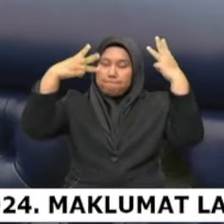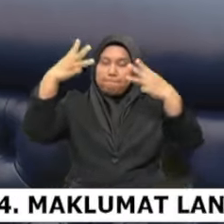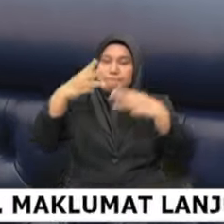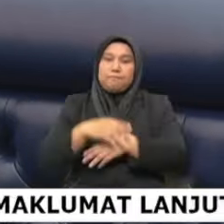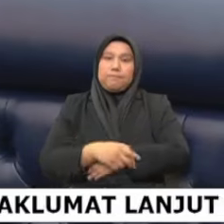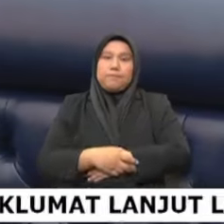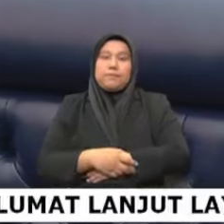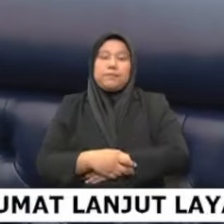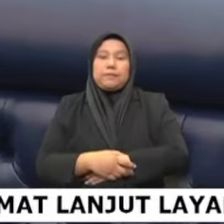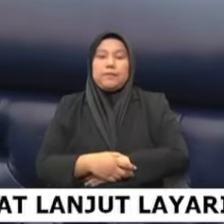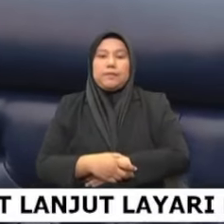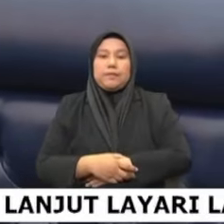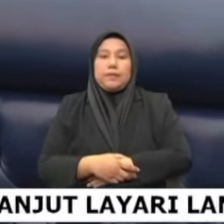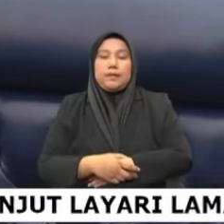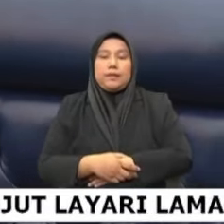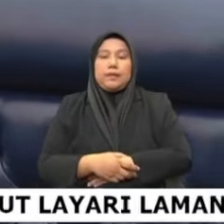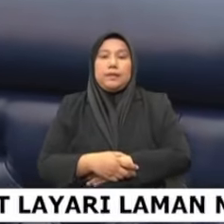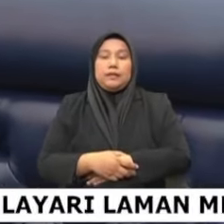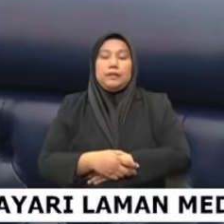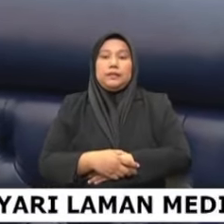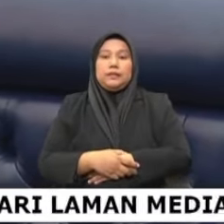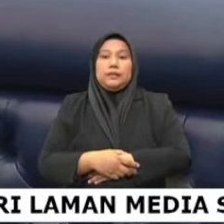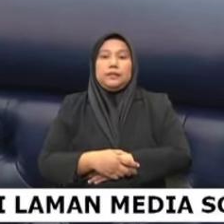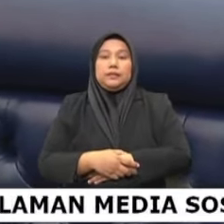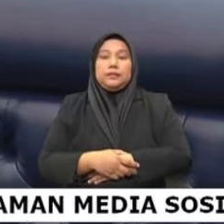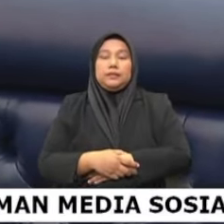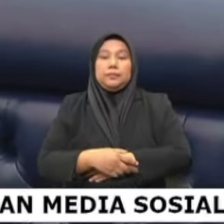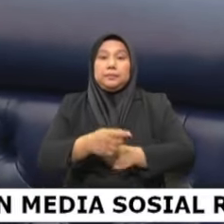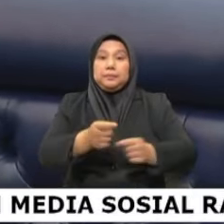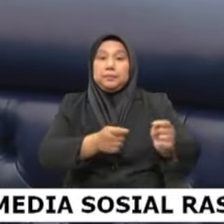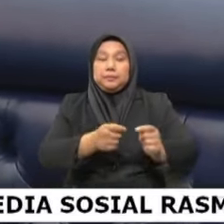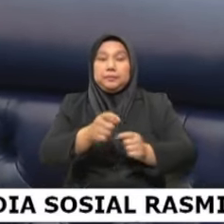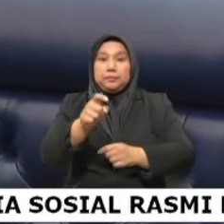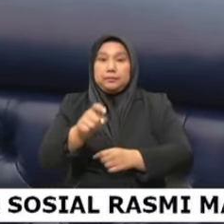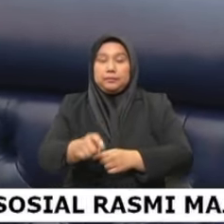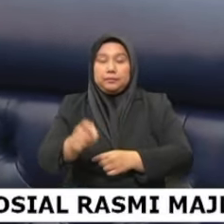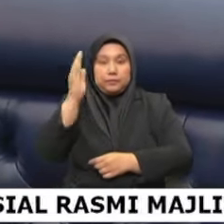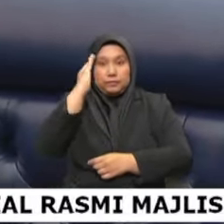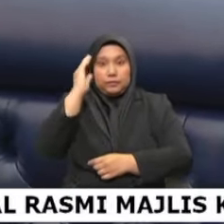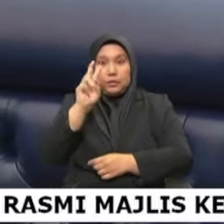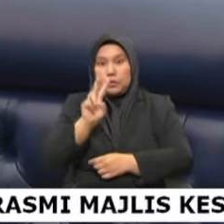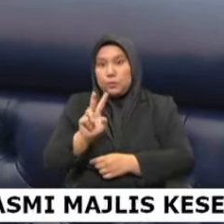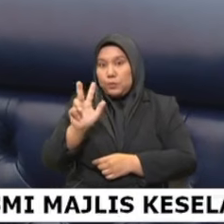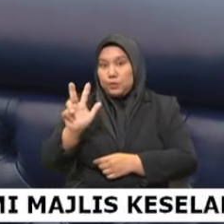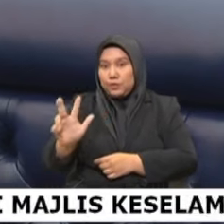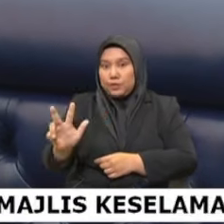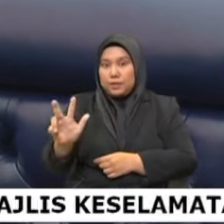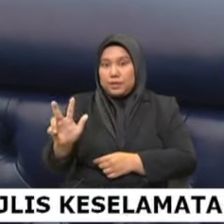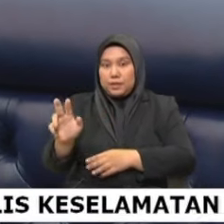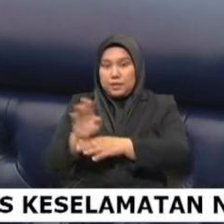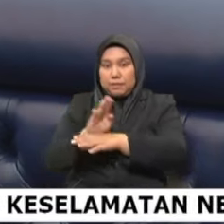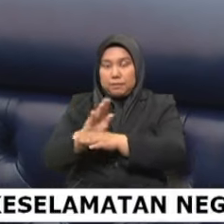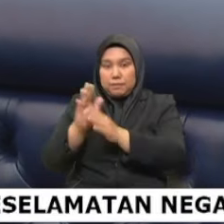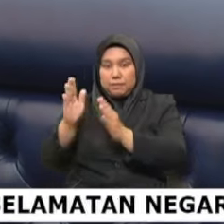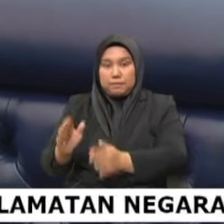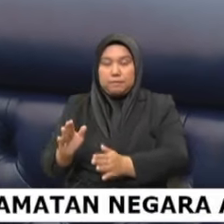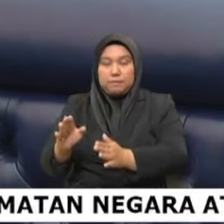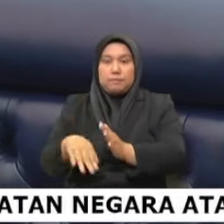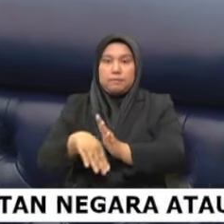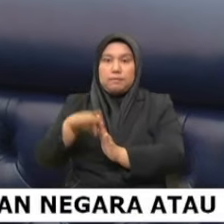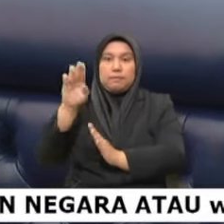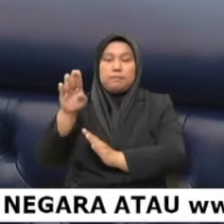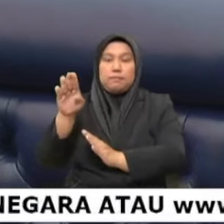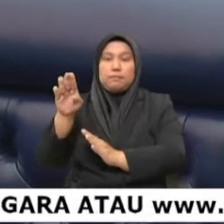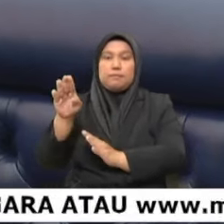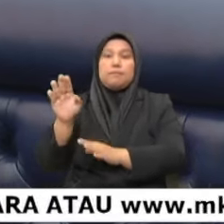ini mematikan seperti yang persoalan Datuk Speaker kena lebih 23 peniaga. Ini peniaga rakyat Malaysia, suku kaum